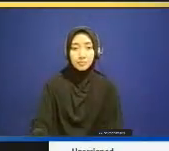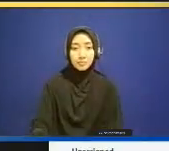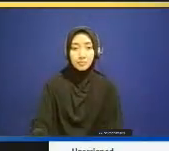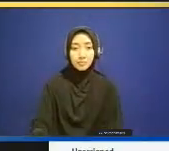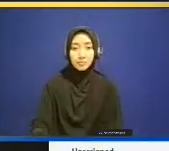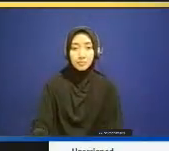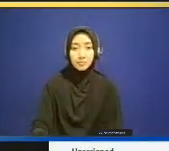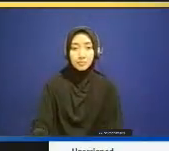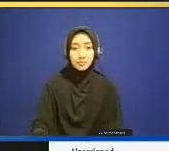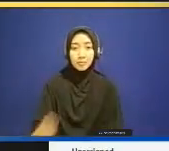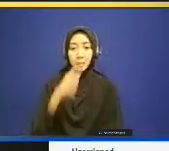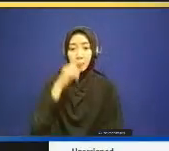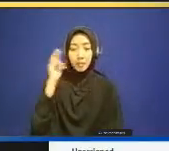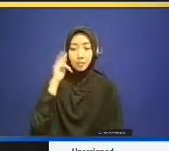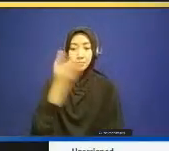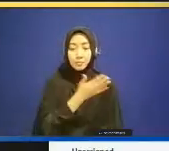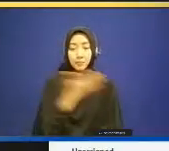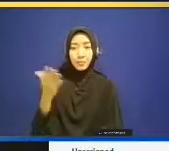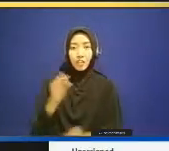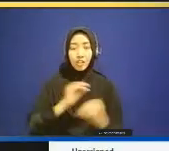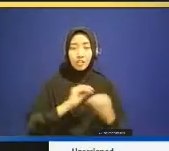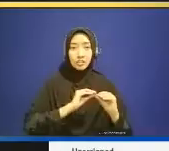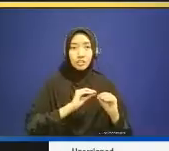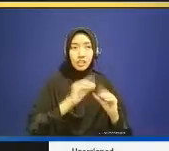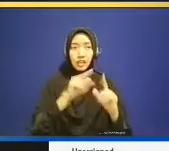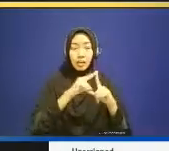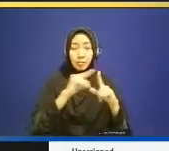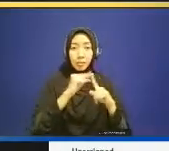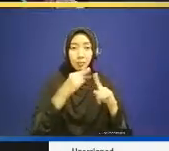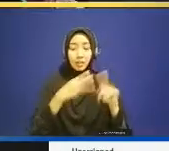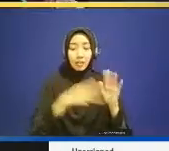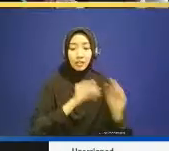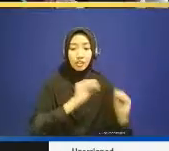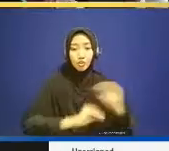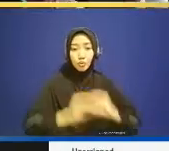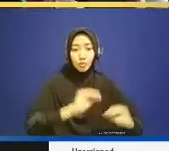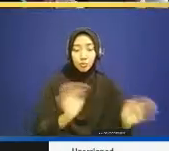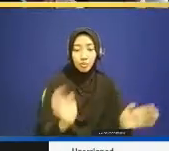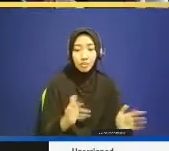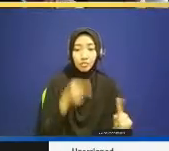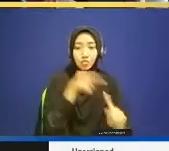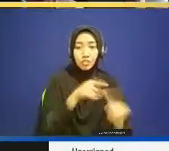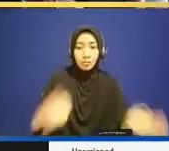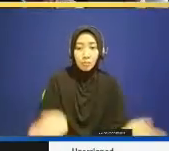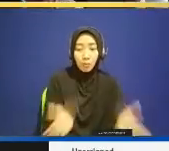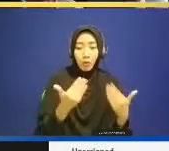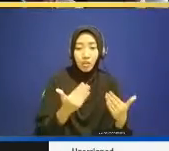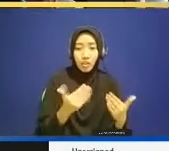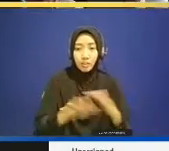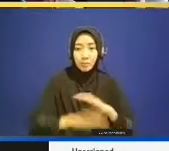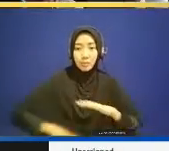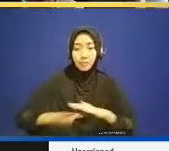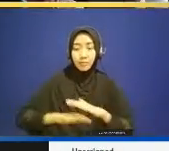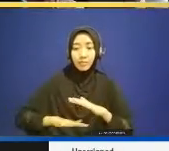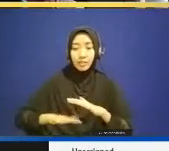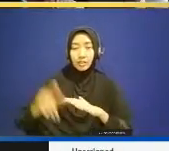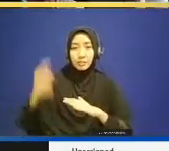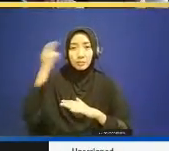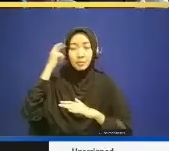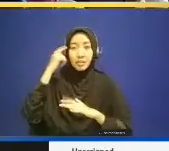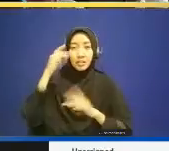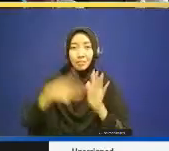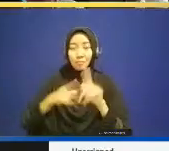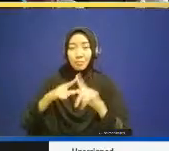APBN 2022 ini disusun dengan mempertimbangkan sasaran pembangunan dan berdasarkan asumsi makro